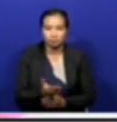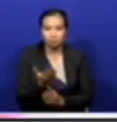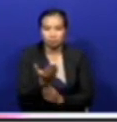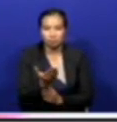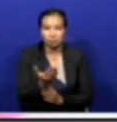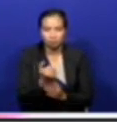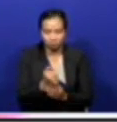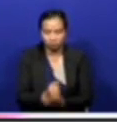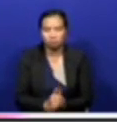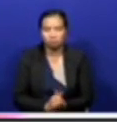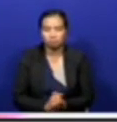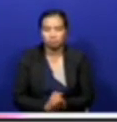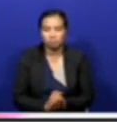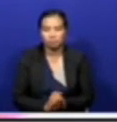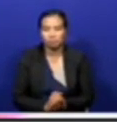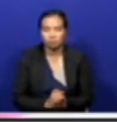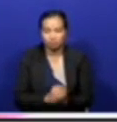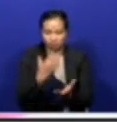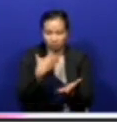อิงถึง